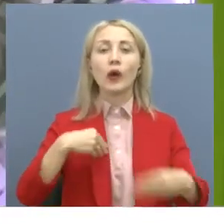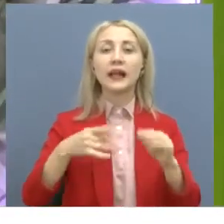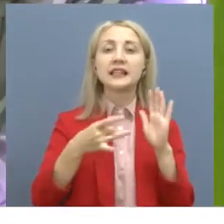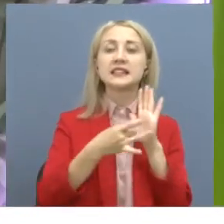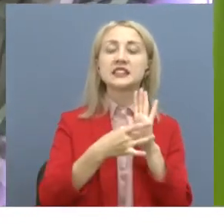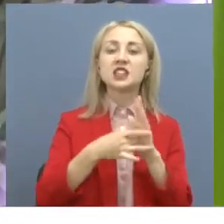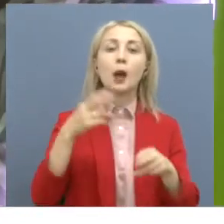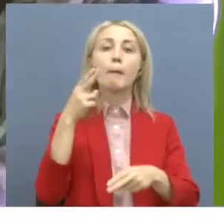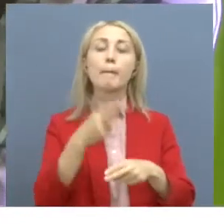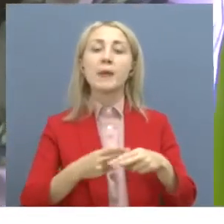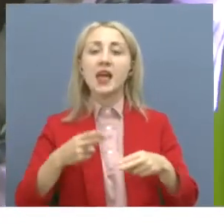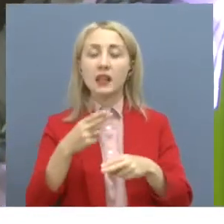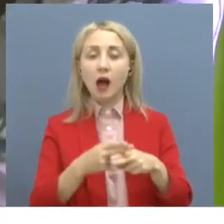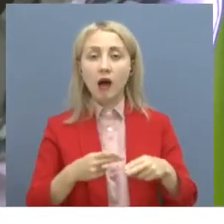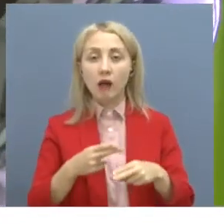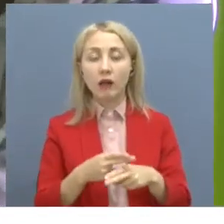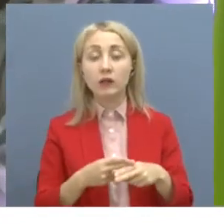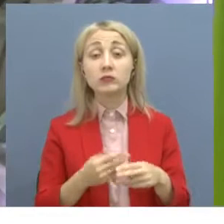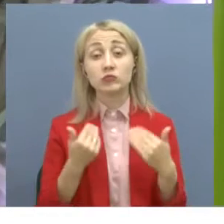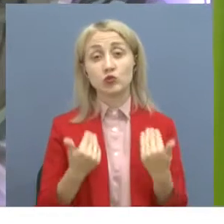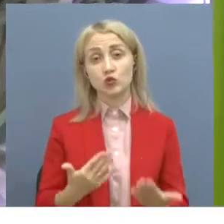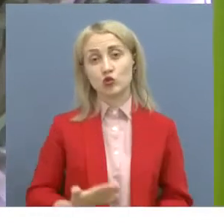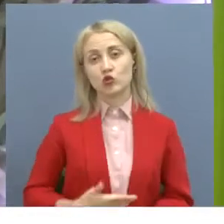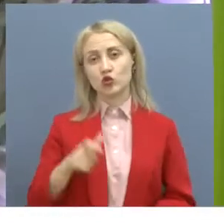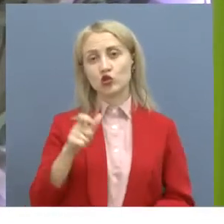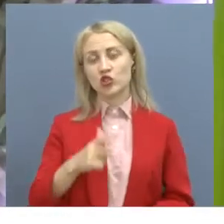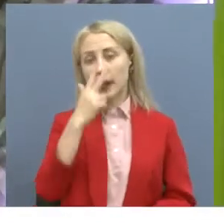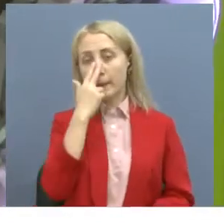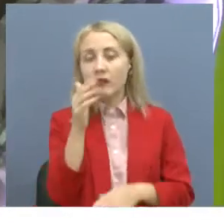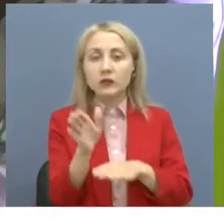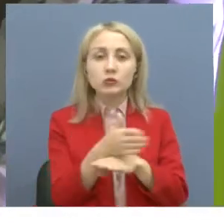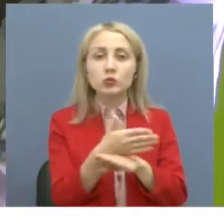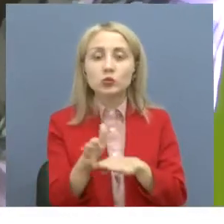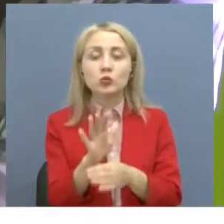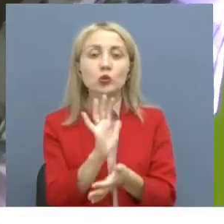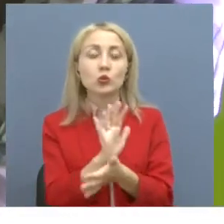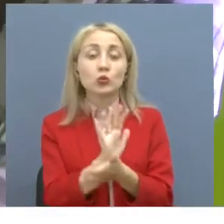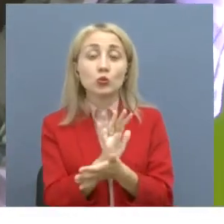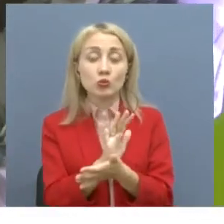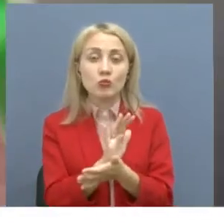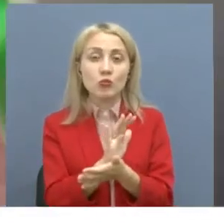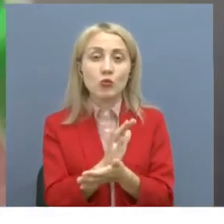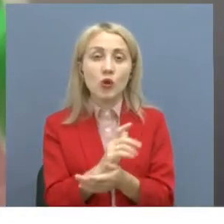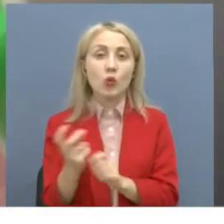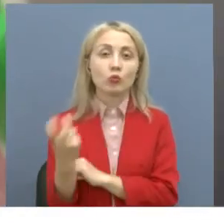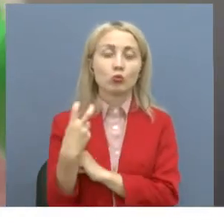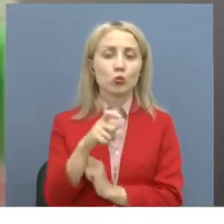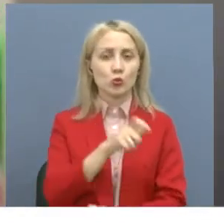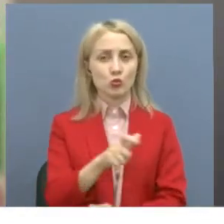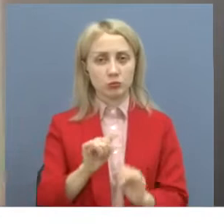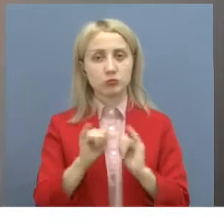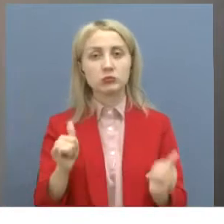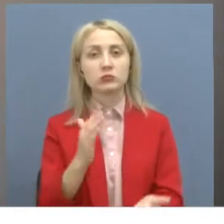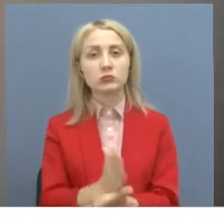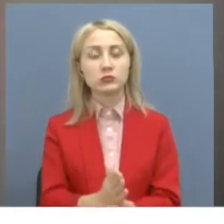канистрлер тәрізді қоқысты қабылдаймыз. Қазір тұрғындар қоқысты сұрыптауға үйреніп келеді. Қоқыс тапсырушылар саны артты. Әлем